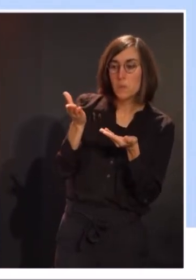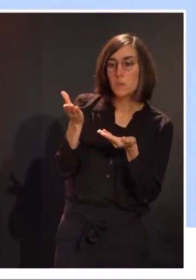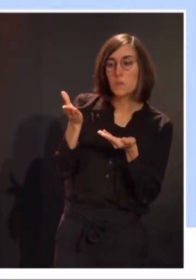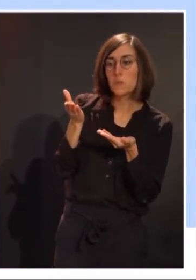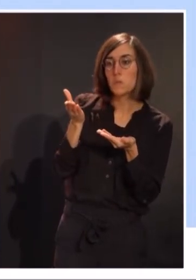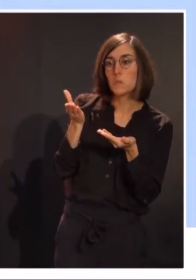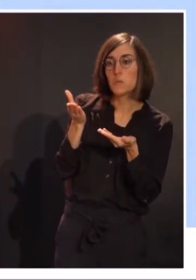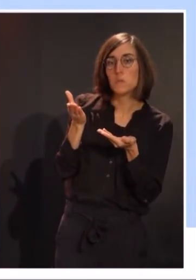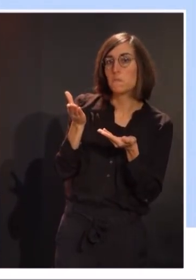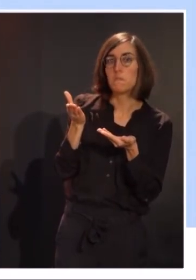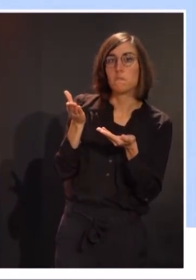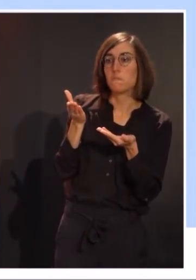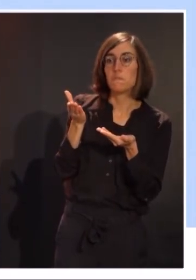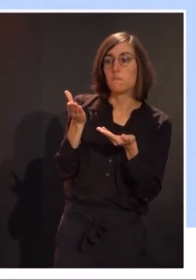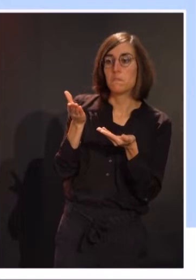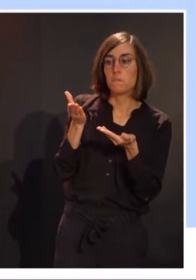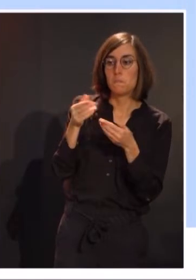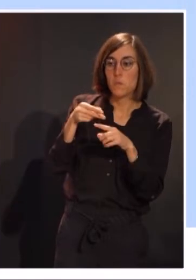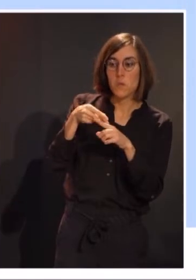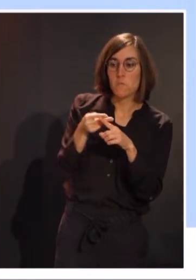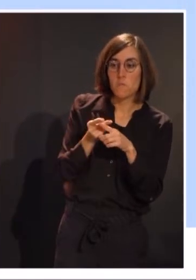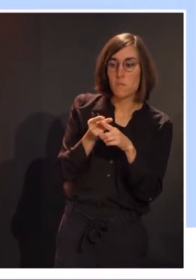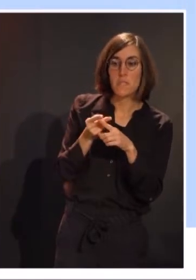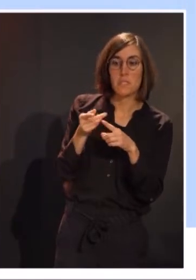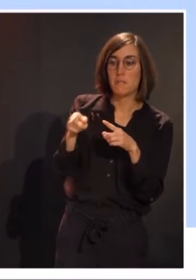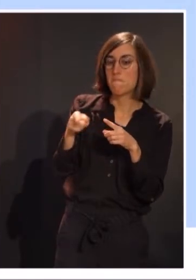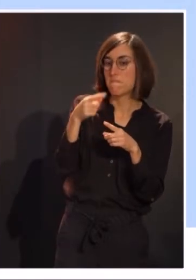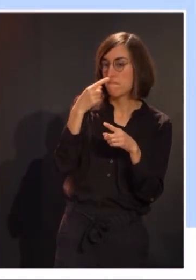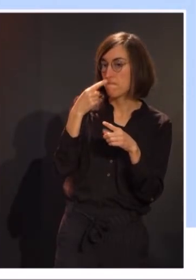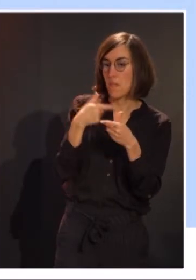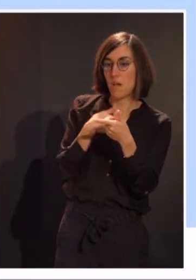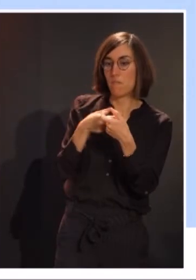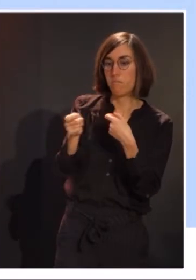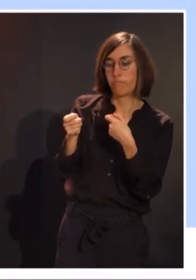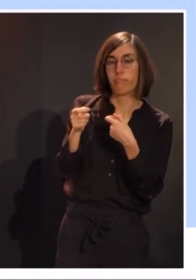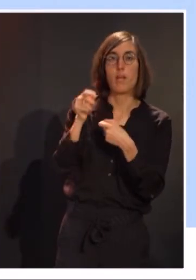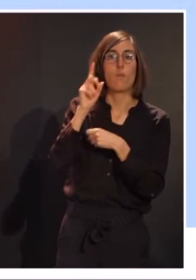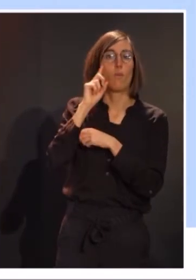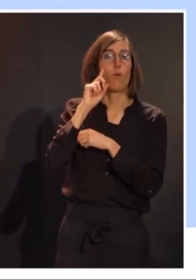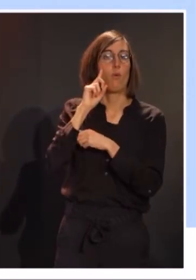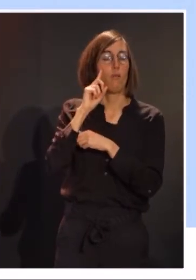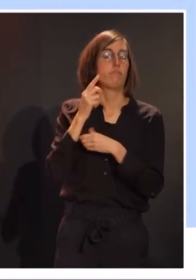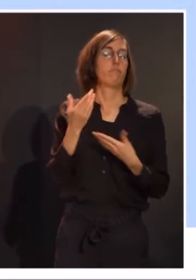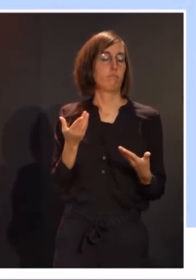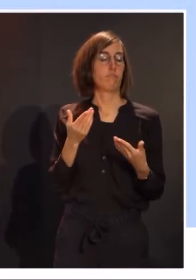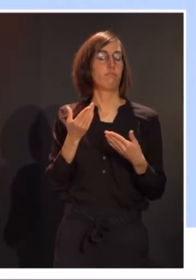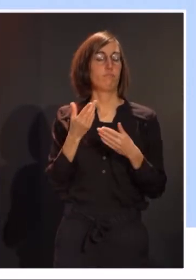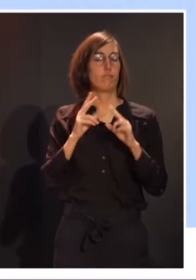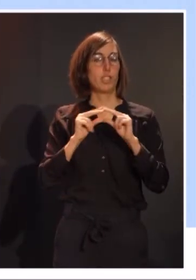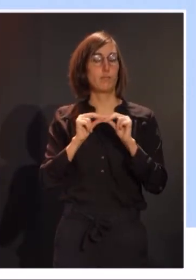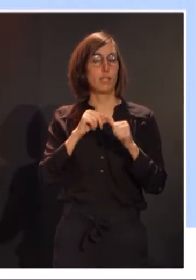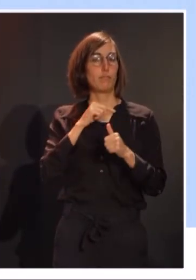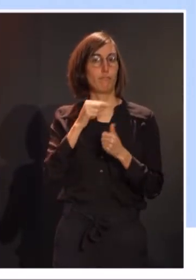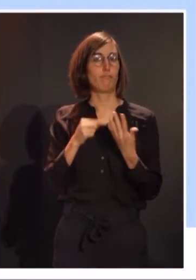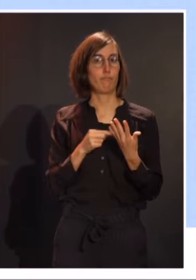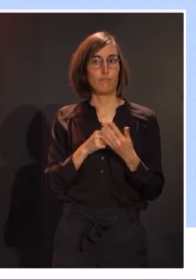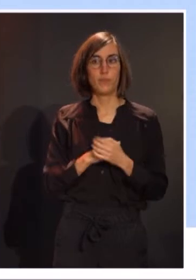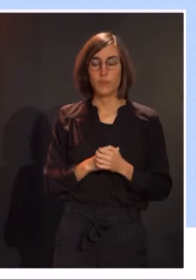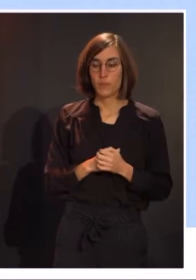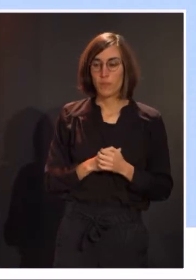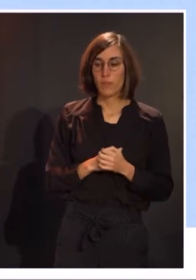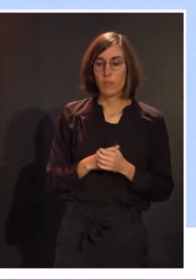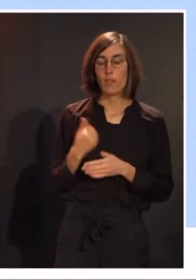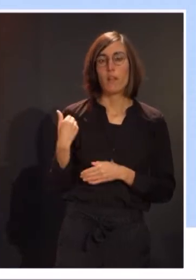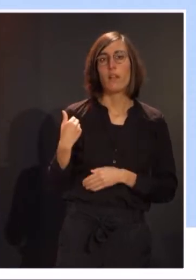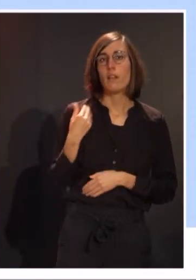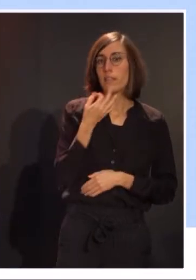n'était pas l'outil qui semblait le plus approprié pour elle et pour différentes raisons que je vais vous présenter. Comme je vous le disais, du coup, Eva, elle